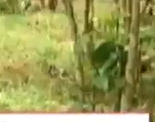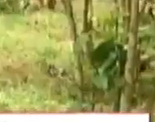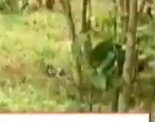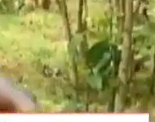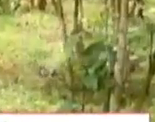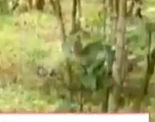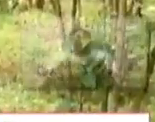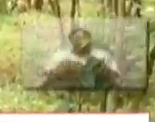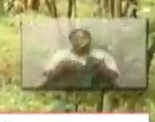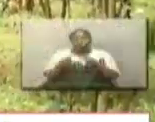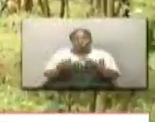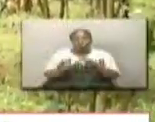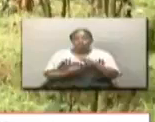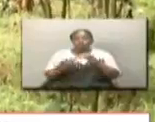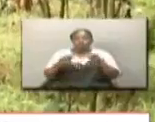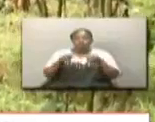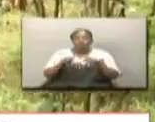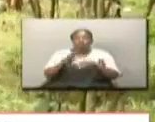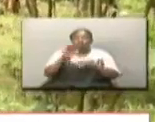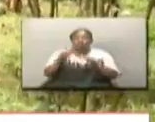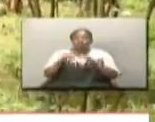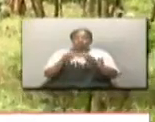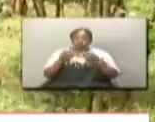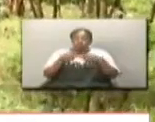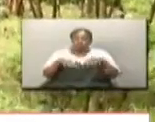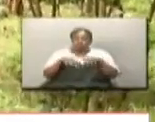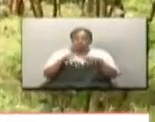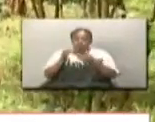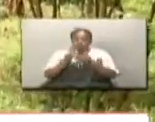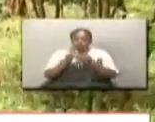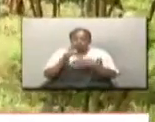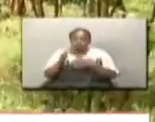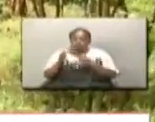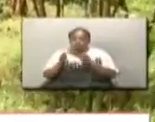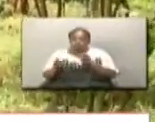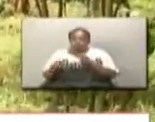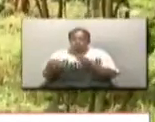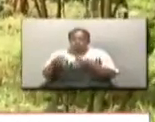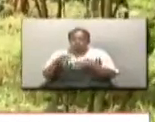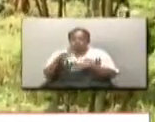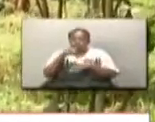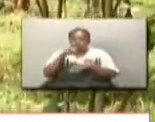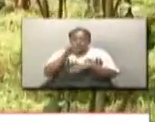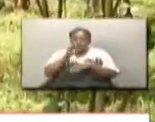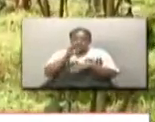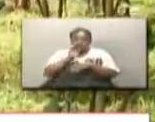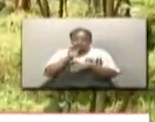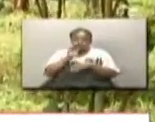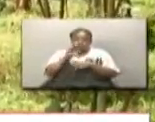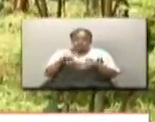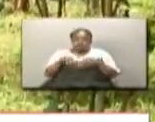Sasanzeewo mbeera mbi yonna bonna babadde bakkaanya kubanga omu yagulidde munne Kawalaji n'akamuweereza.